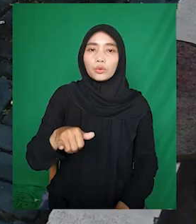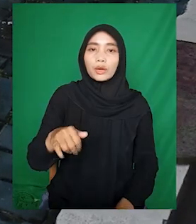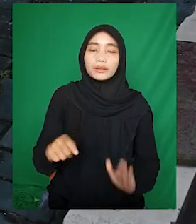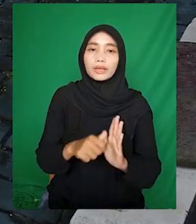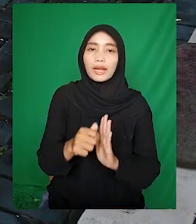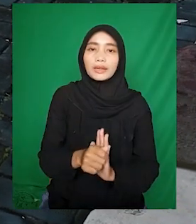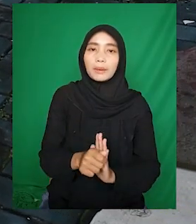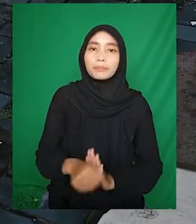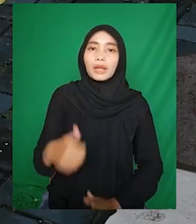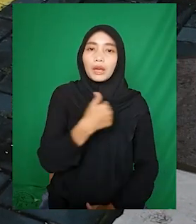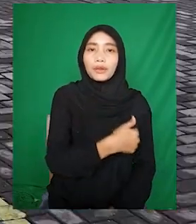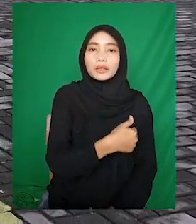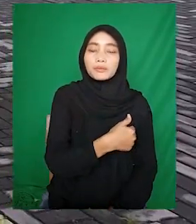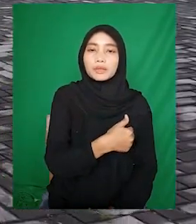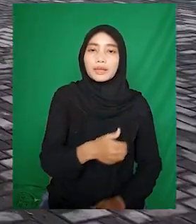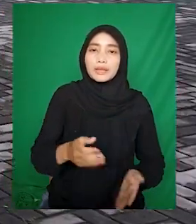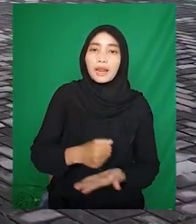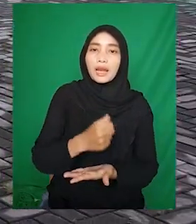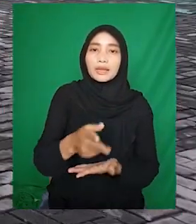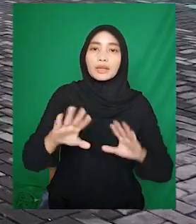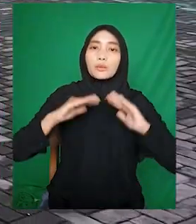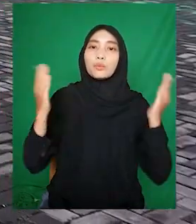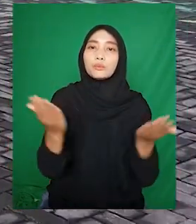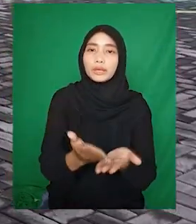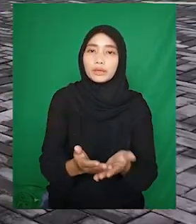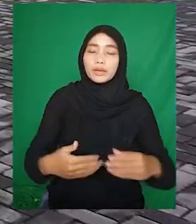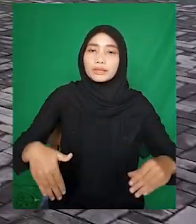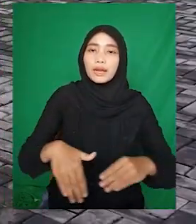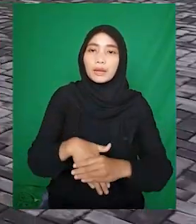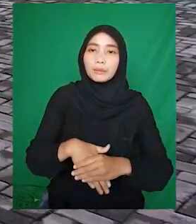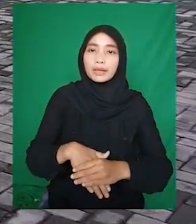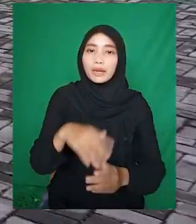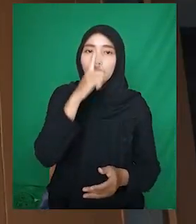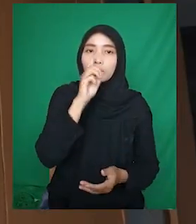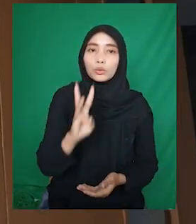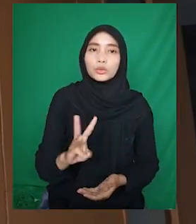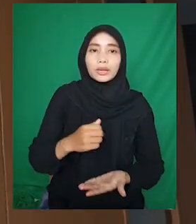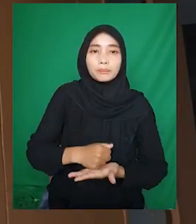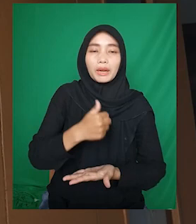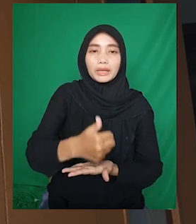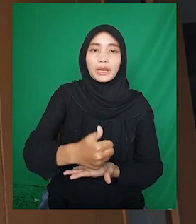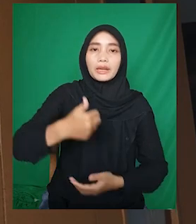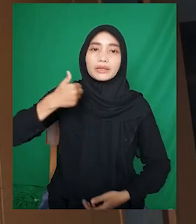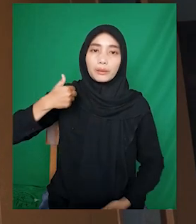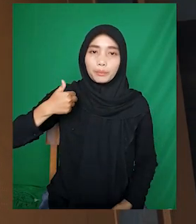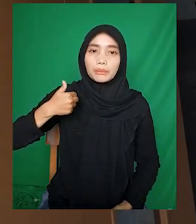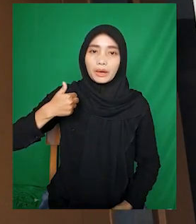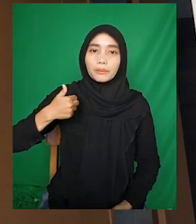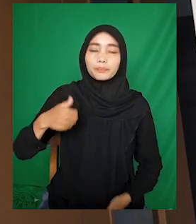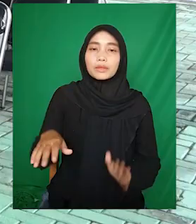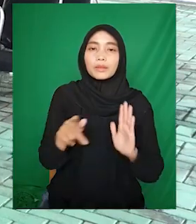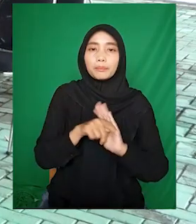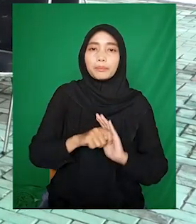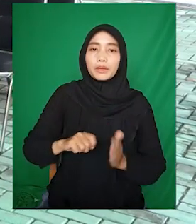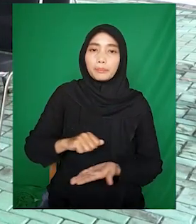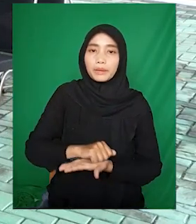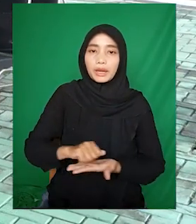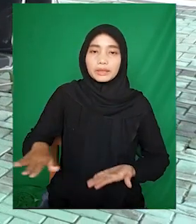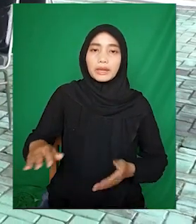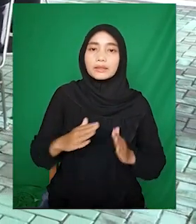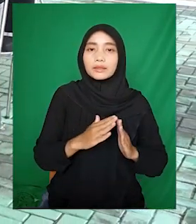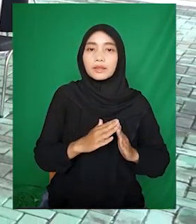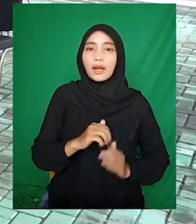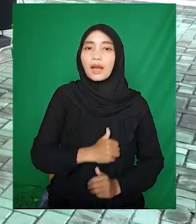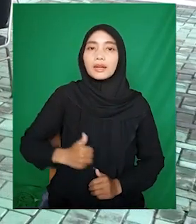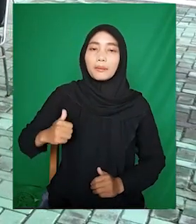Sebagai dukungan terhadap efektivitas layanan publik dalam rangka mewujudkan pelayanan yang prima, Pengadilan